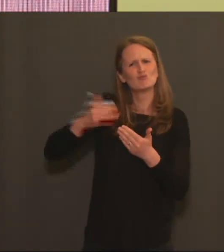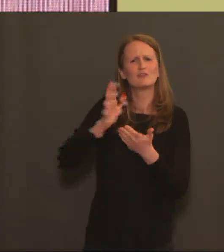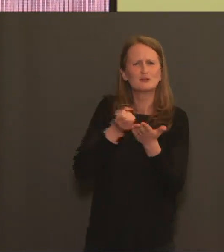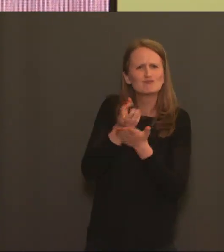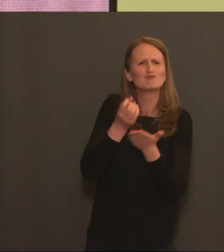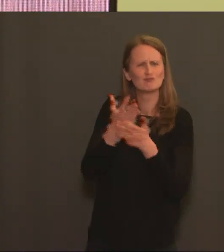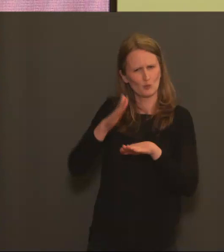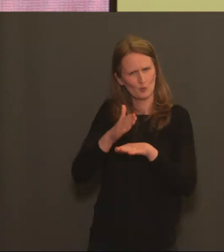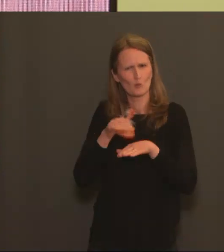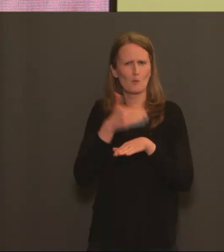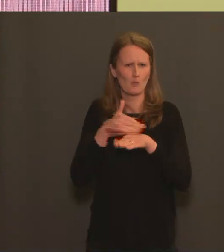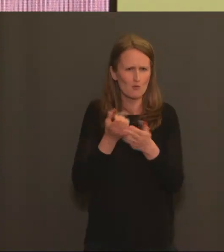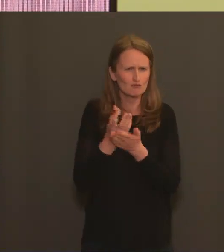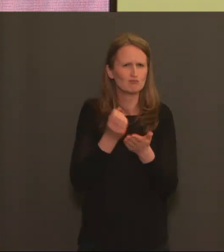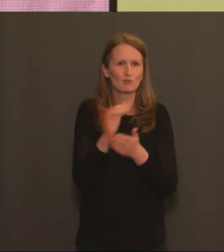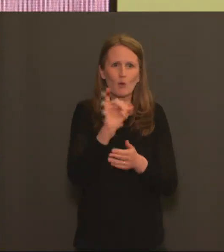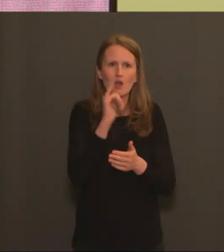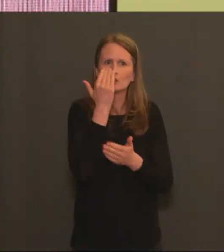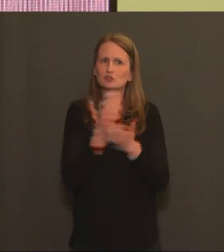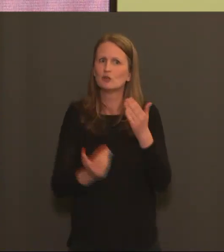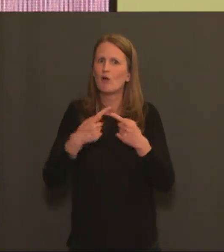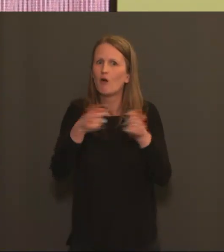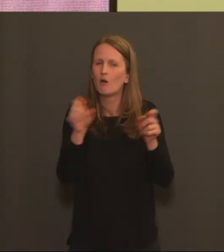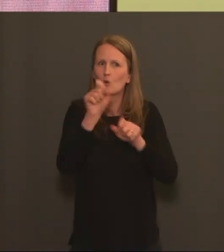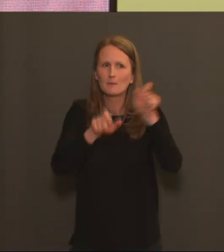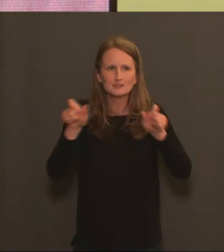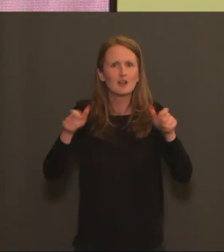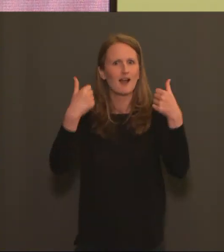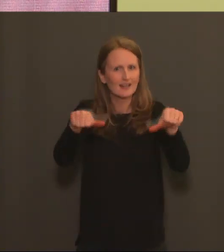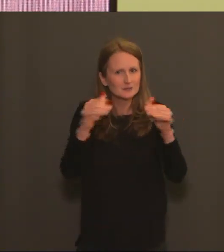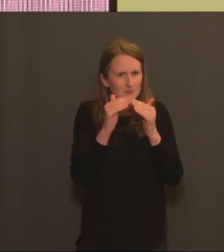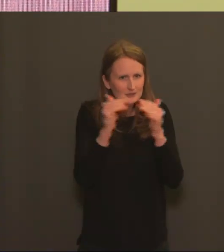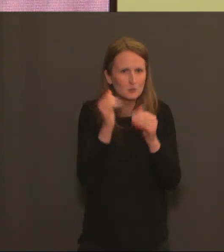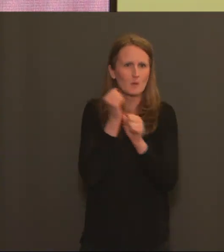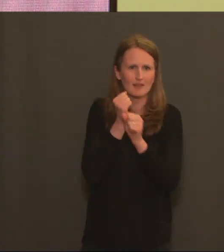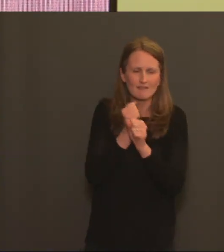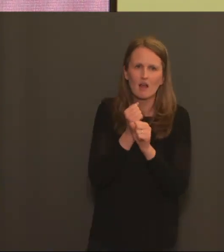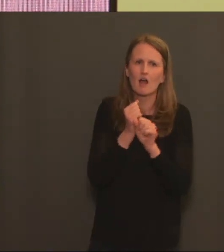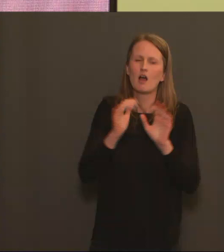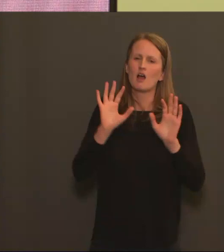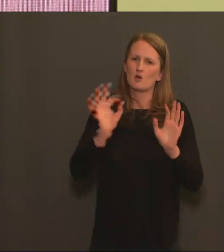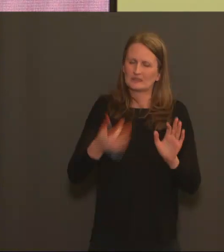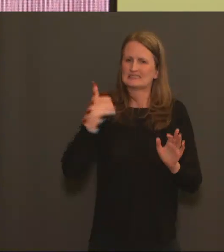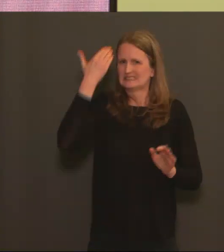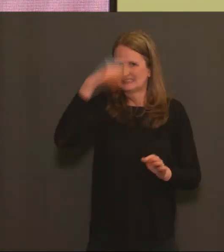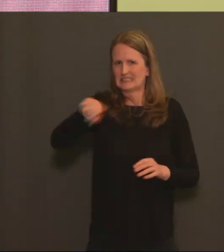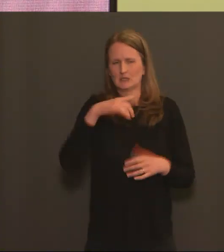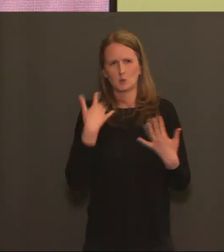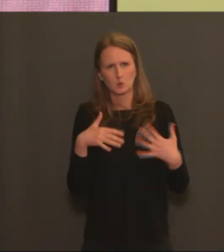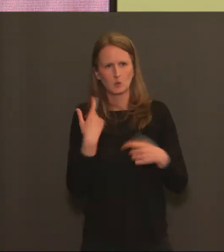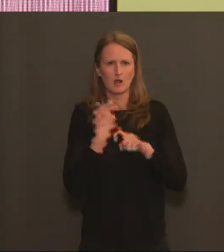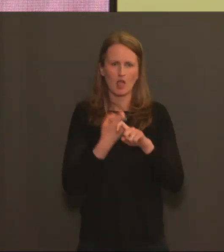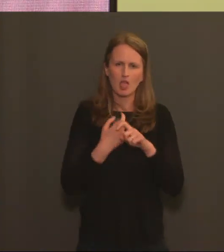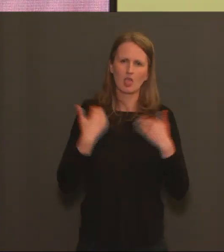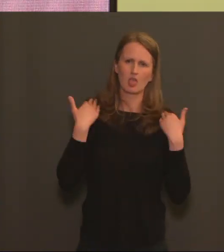à travailler à domicile. Ce n'est pas toujours facile, ce n'est pas toujours agréable de voir le mur de son bureau ou de sa cuisine. On a